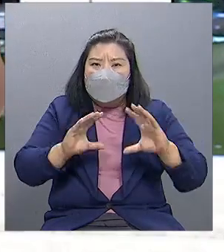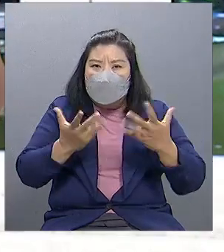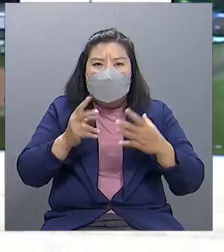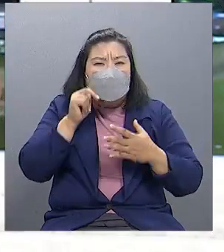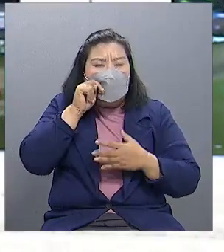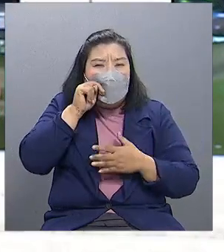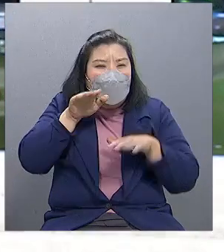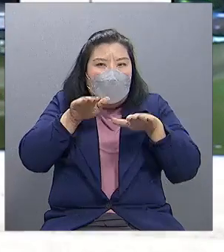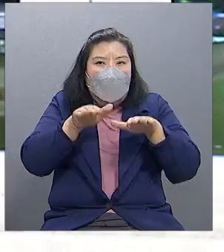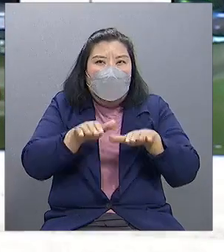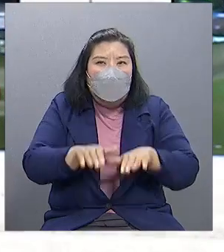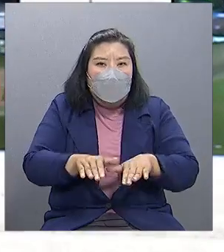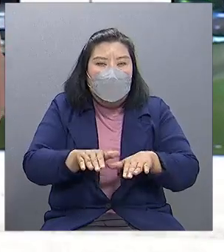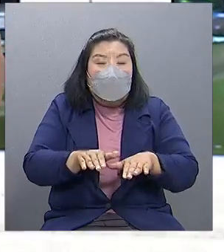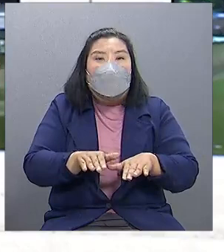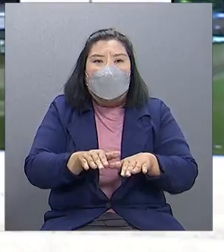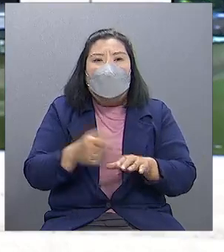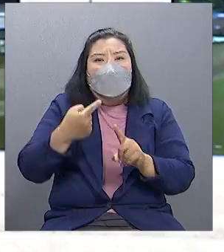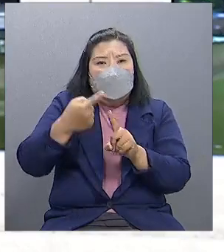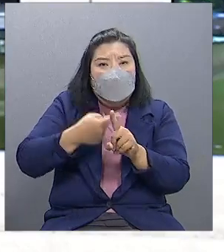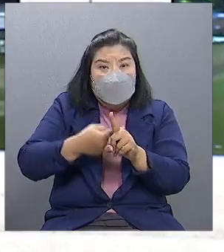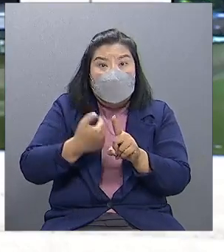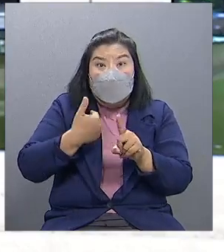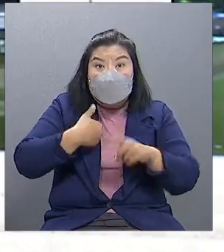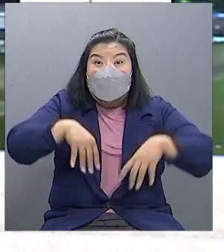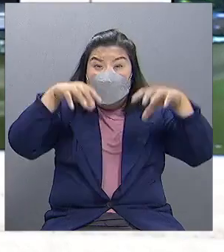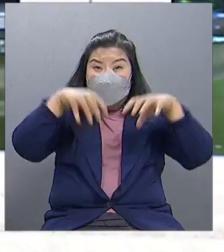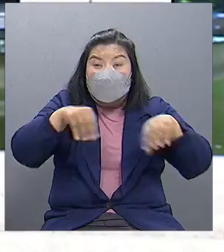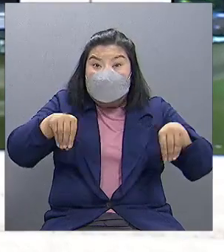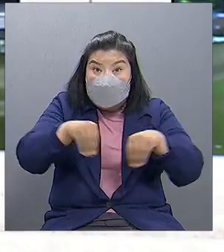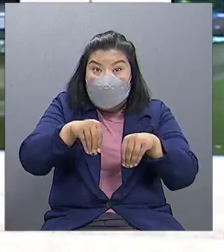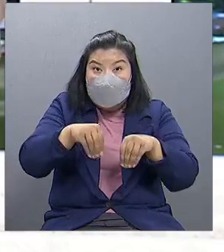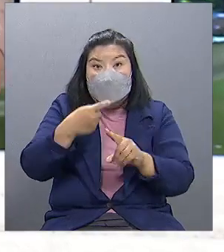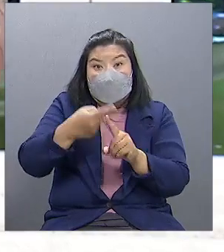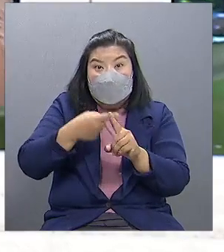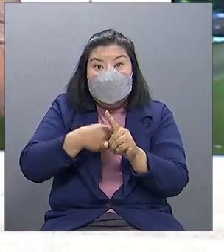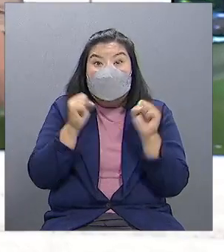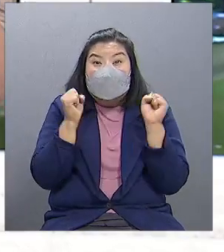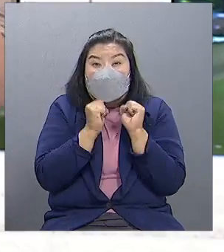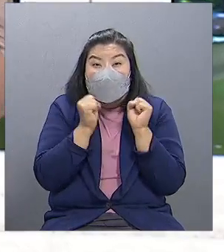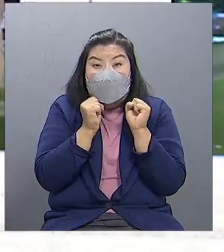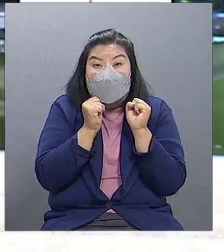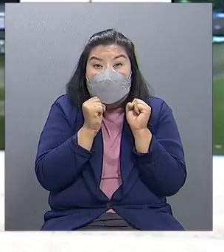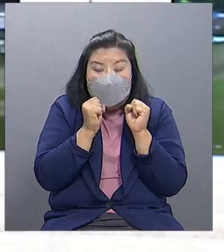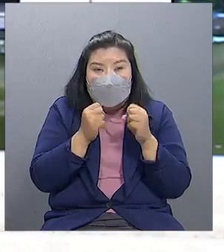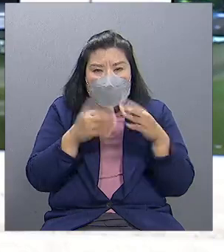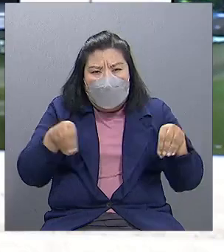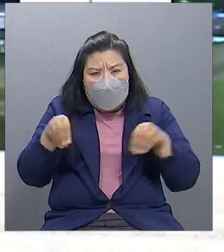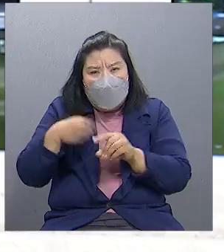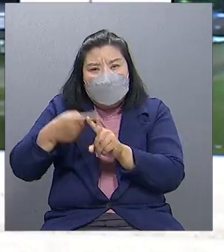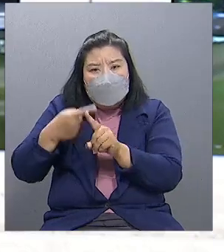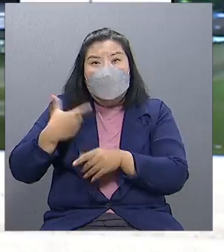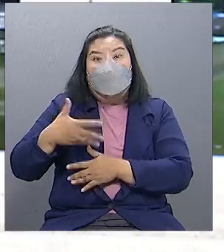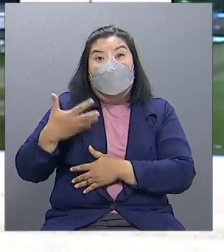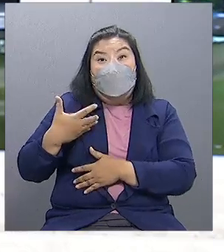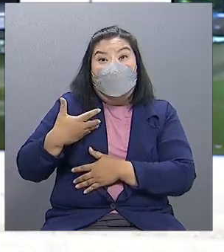าจจะยังหงหรอดูอยู่นะครัเพวเปช่วงปลายหน้านาว เข้าสู่หนาร้อนอากาศจะแรปรวนค่ะ คืออากาศลักษณะ